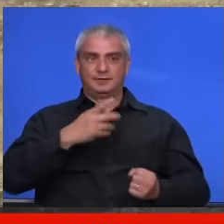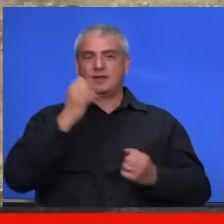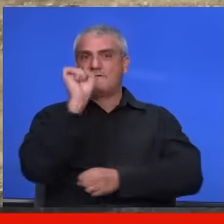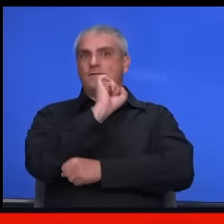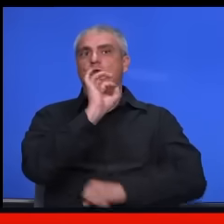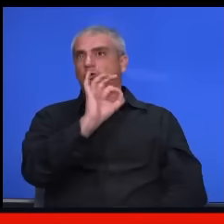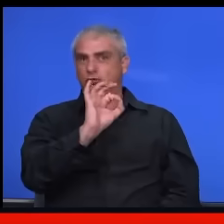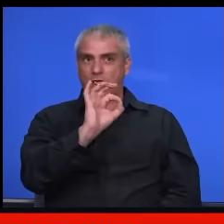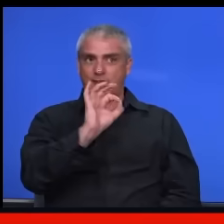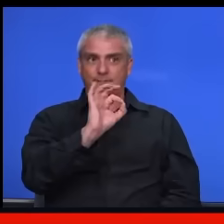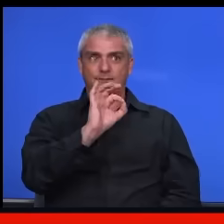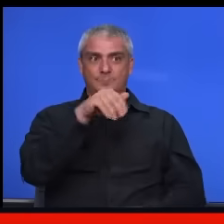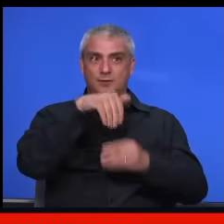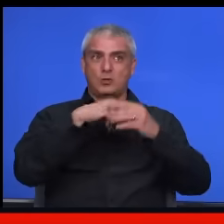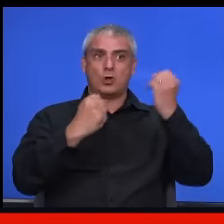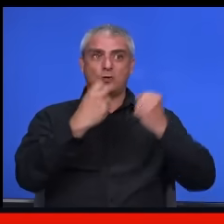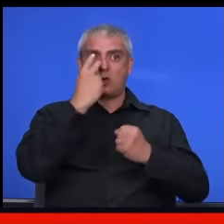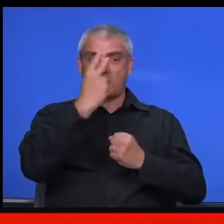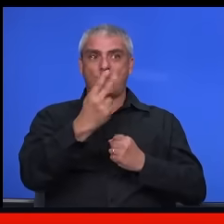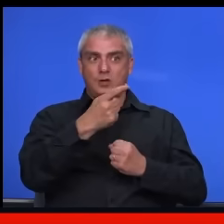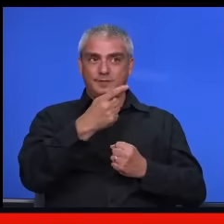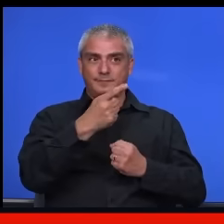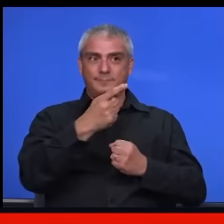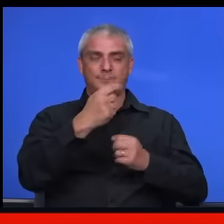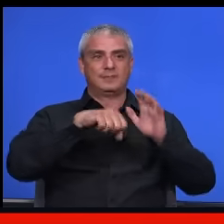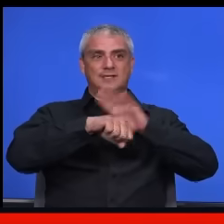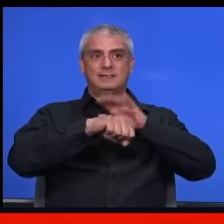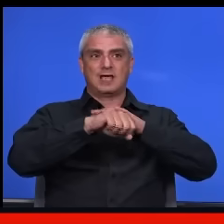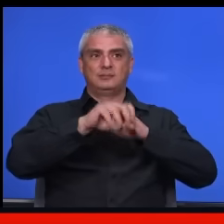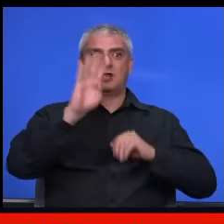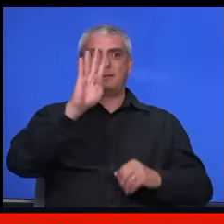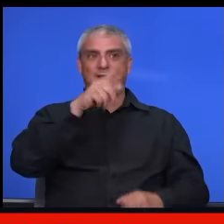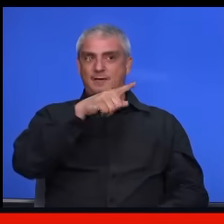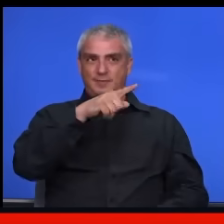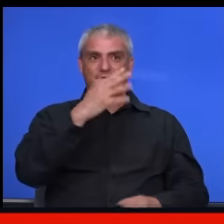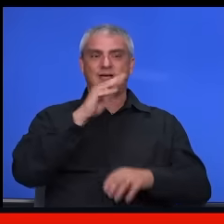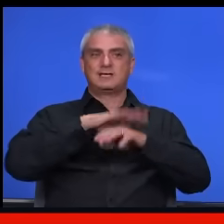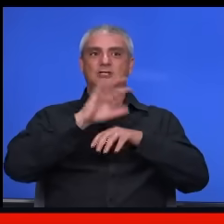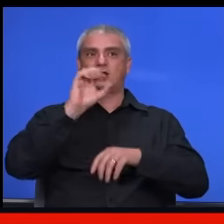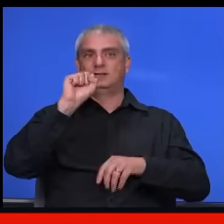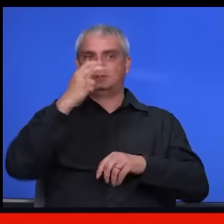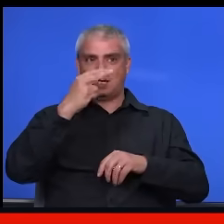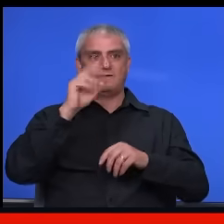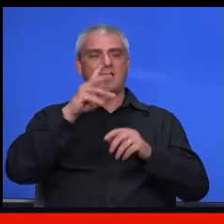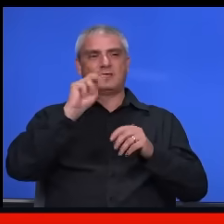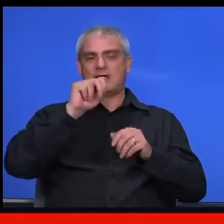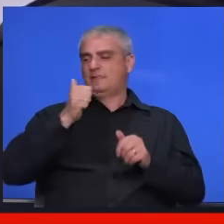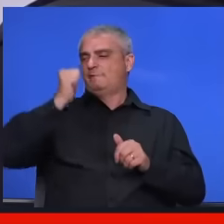הרכב שלהם, שבאוטו רואים בעצם את היד של בנימין, ואת היד של סער ונתיב שישב